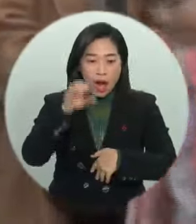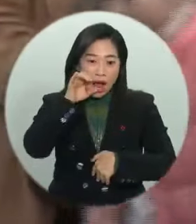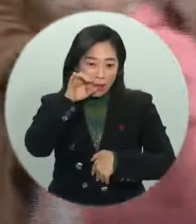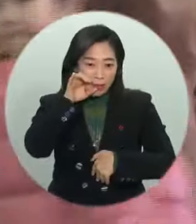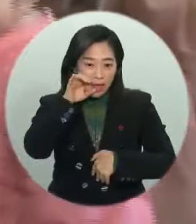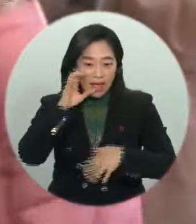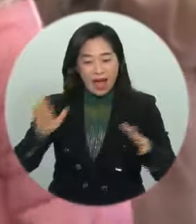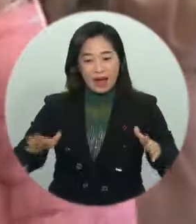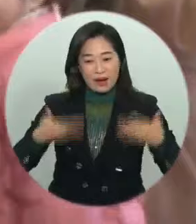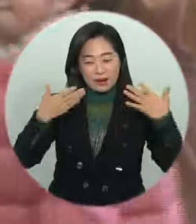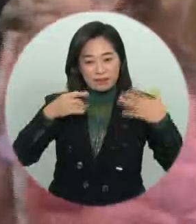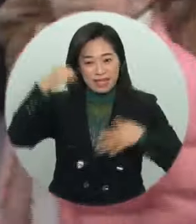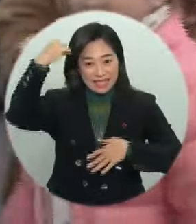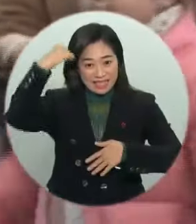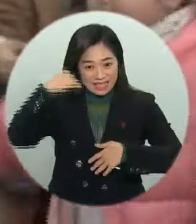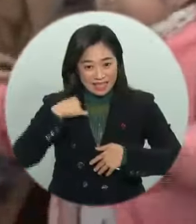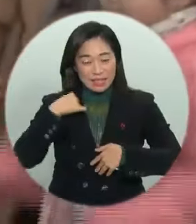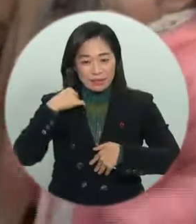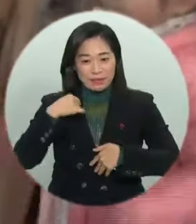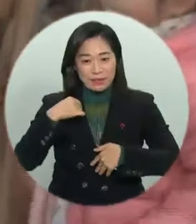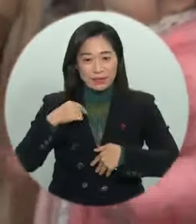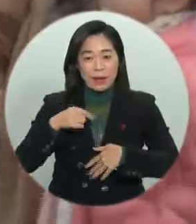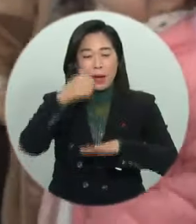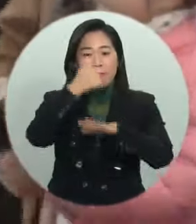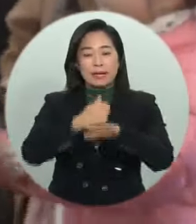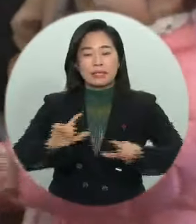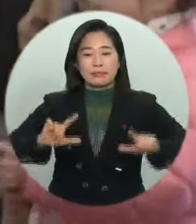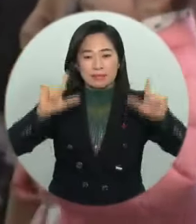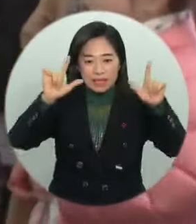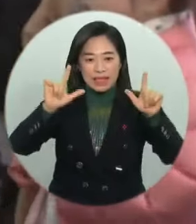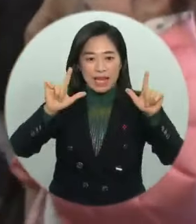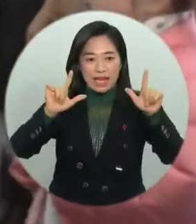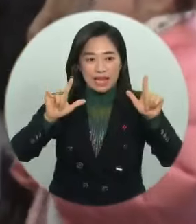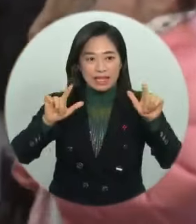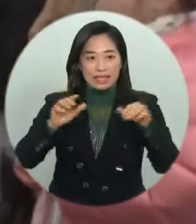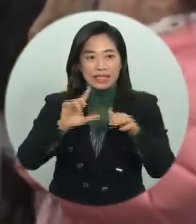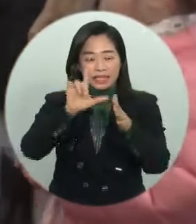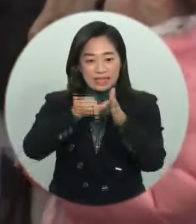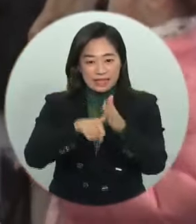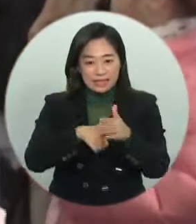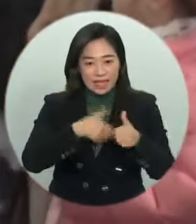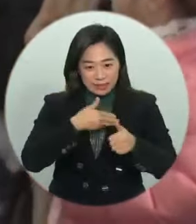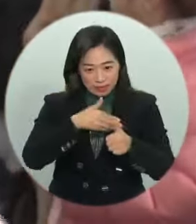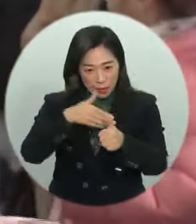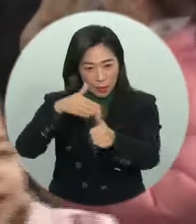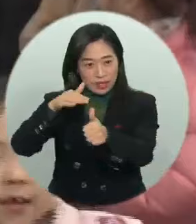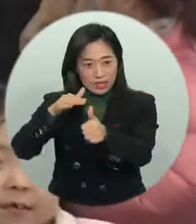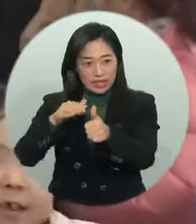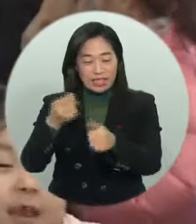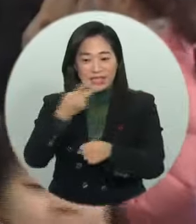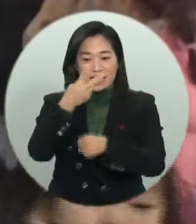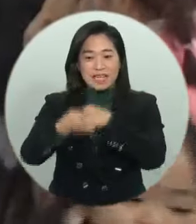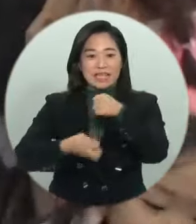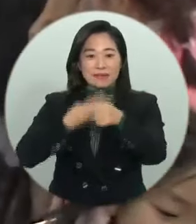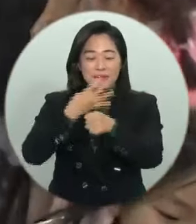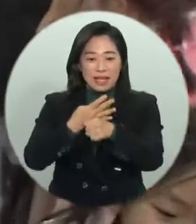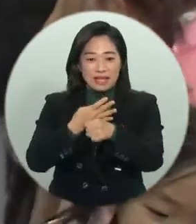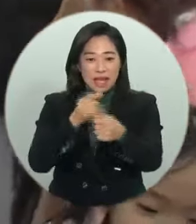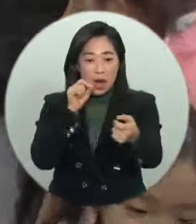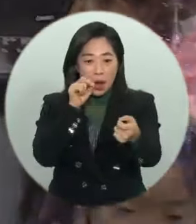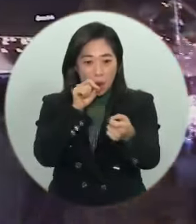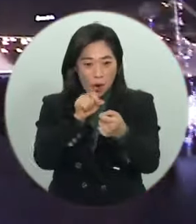홀가분한 표정으로 올해의 마지막 밤을 보내고 있습니다. 가족과 연인, 친구와 함께 시간을 보내며 조금 뒤 다가올 2024년을 기다리고